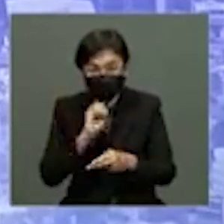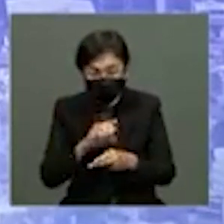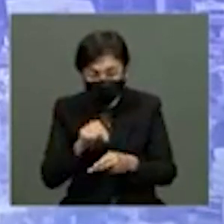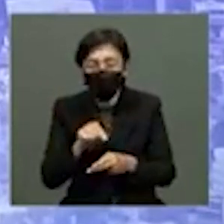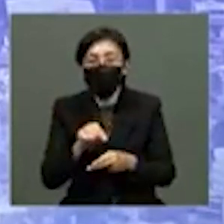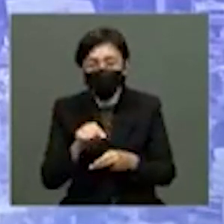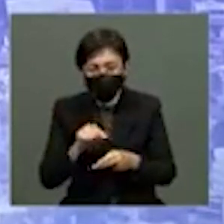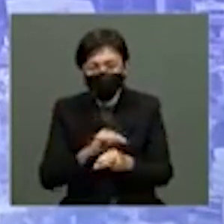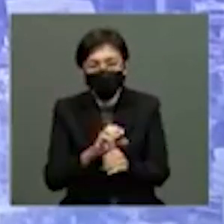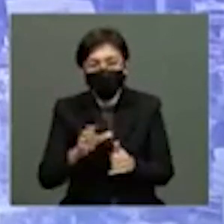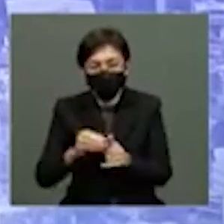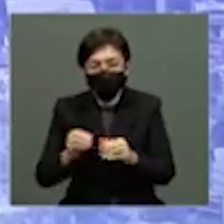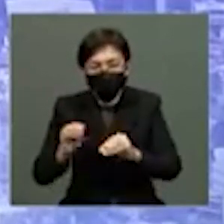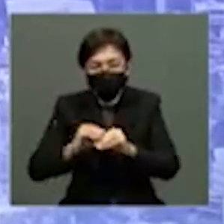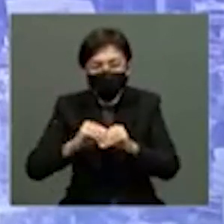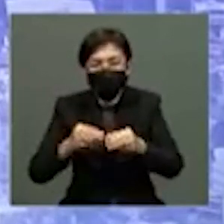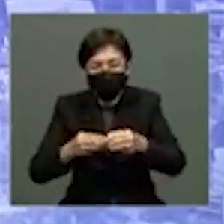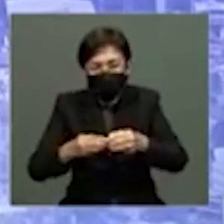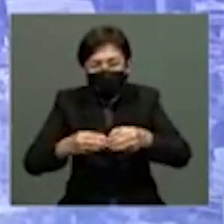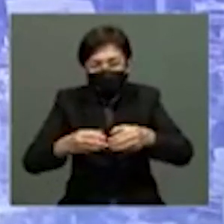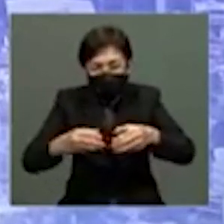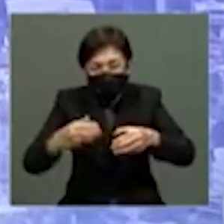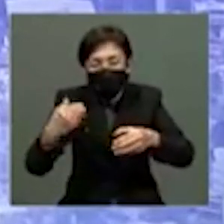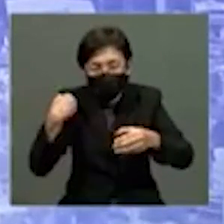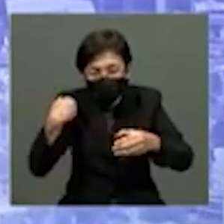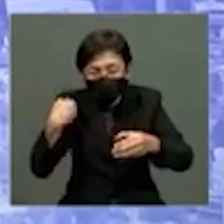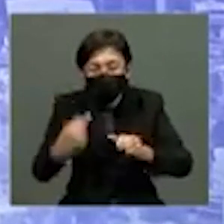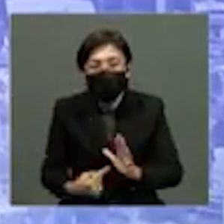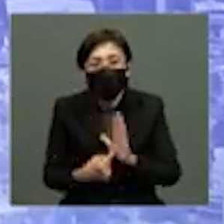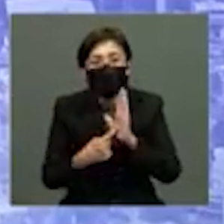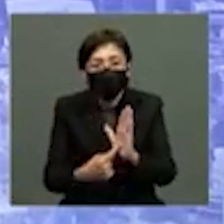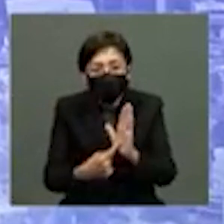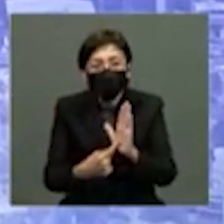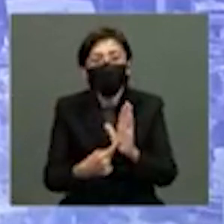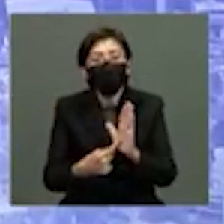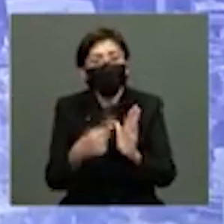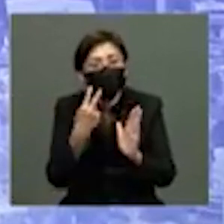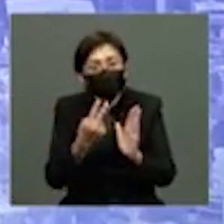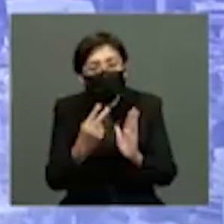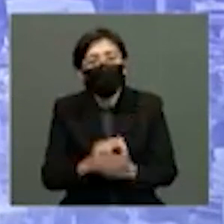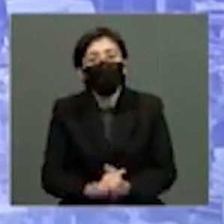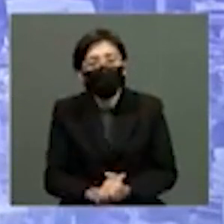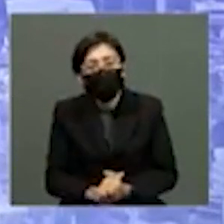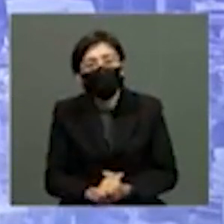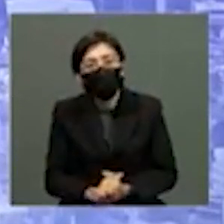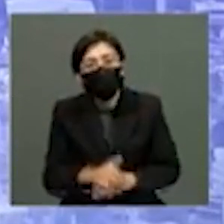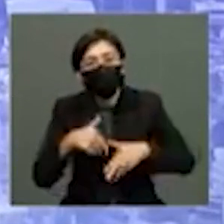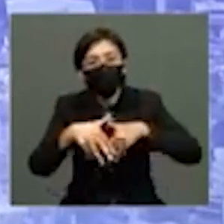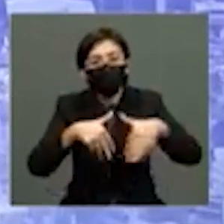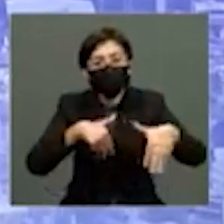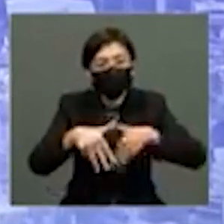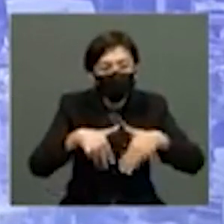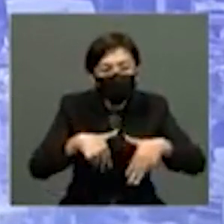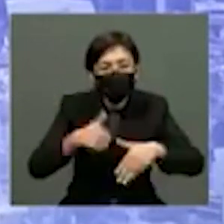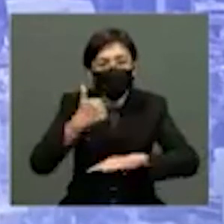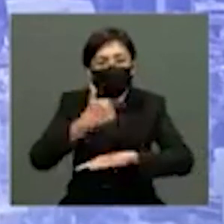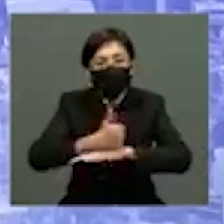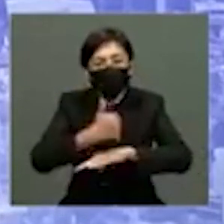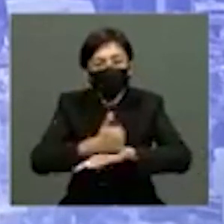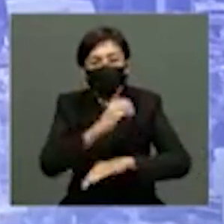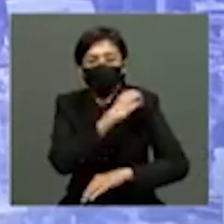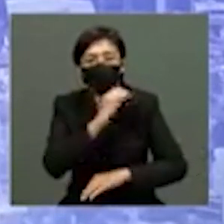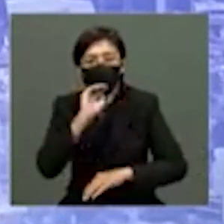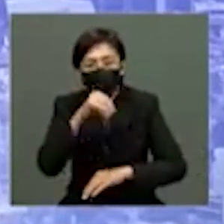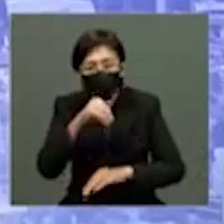เบื้องต้นจะมีอีกหลายเขตนะครับแต่นี่คือส่งสัญญาณไปยังให้กับพี่น้องประชาชนและผู้บริหารของ